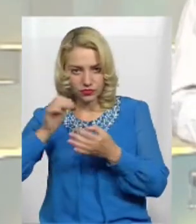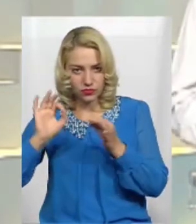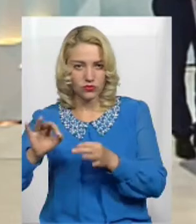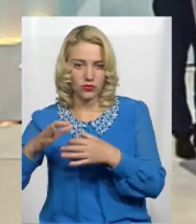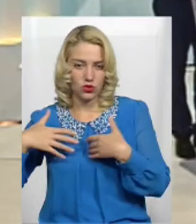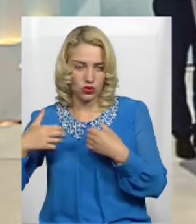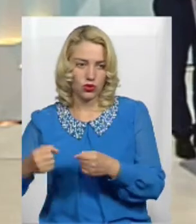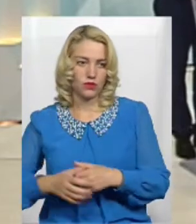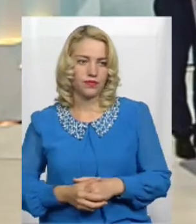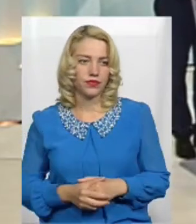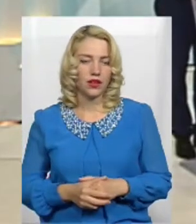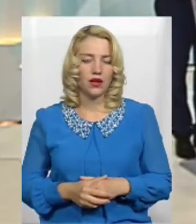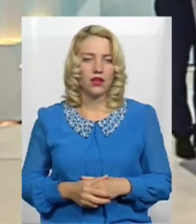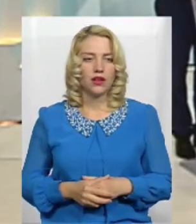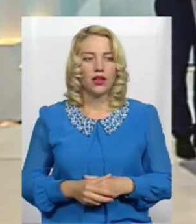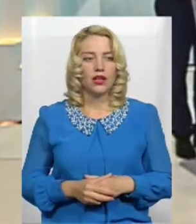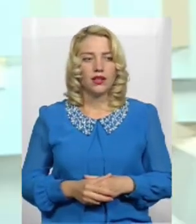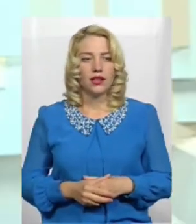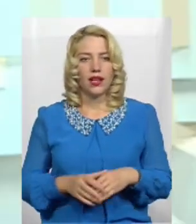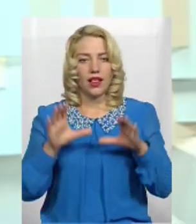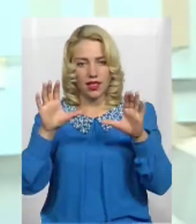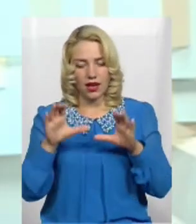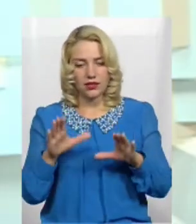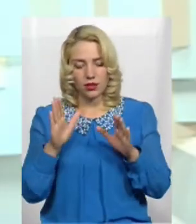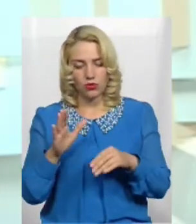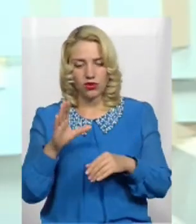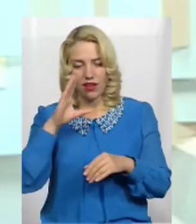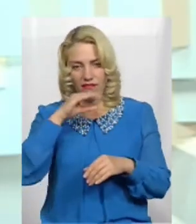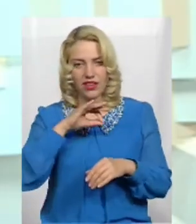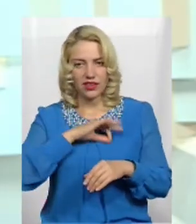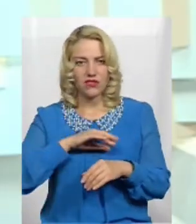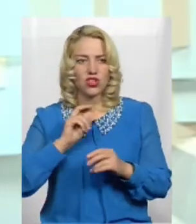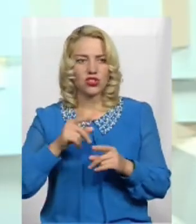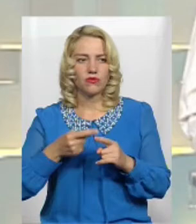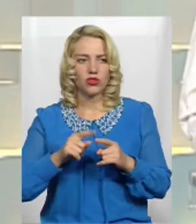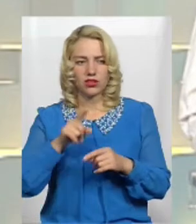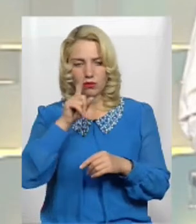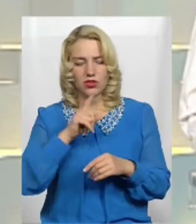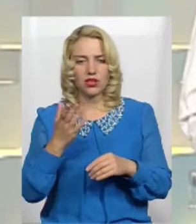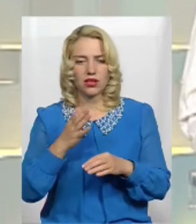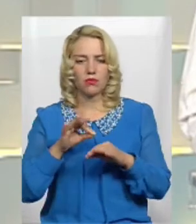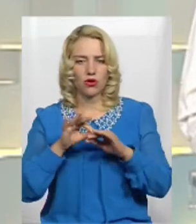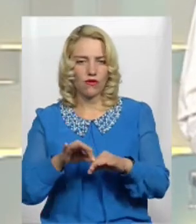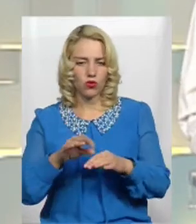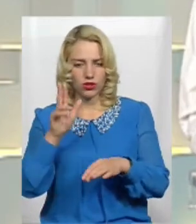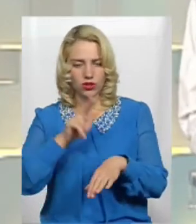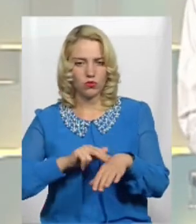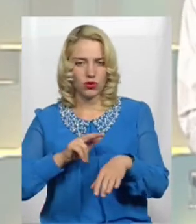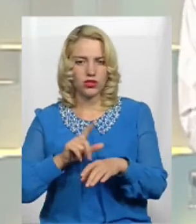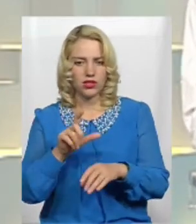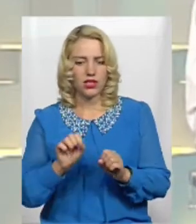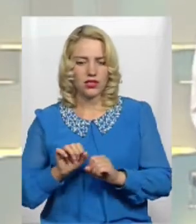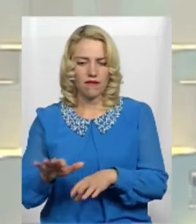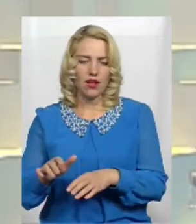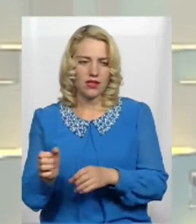психорозмовими показниками. Ви вважаєте, легалізація буде ефективнішою, ніж у ті місячні, які поліція проводить, зі здавання зброї?